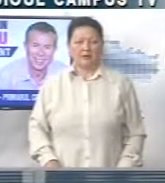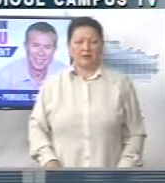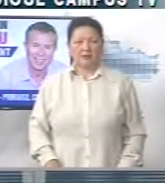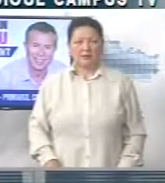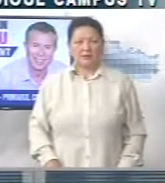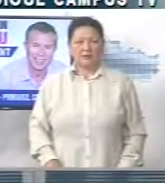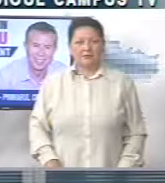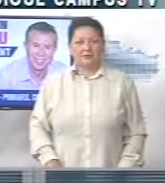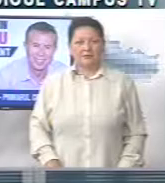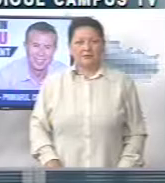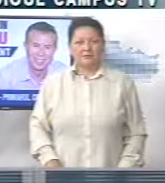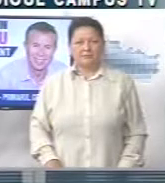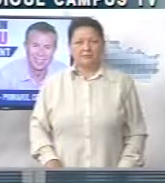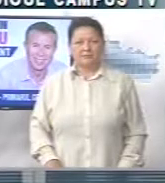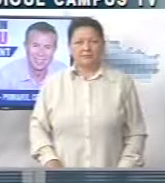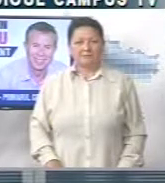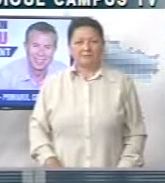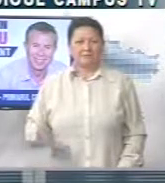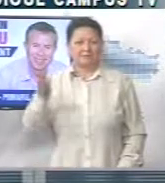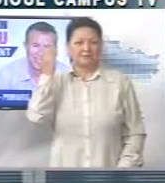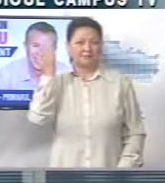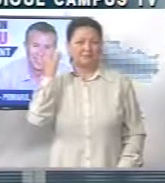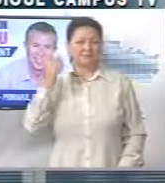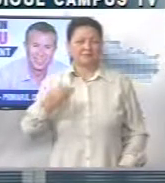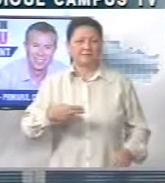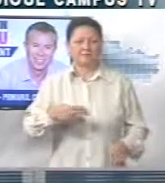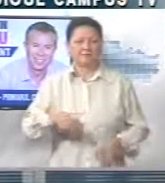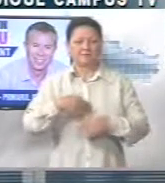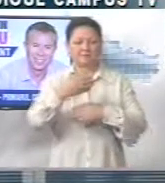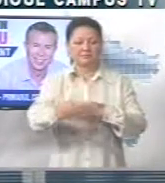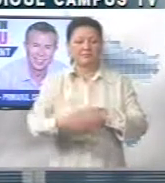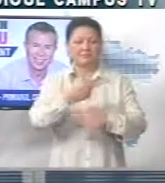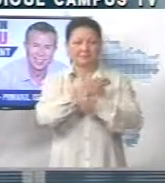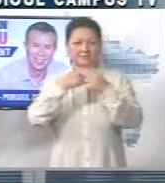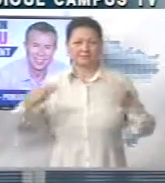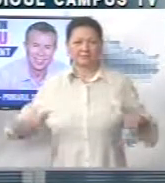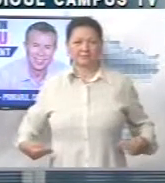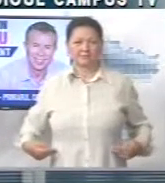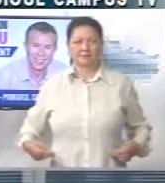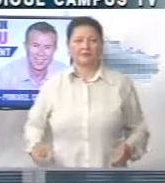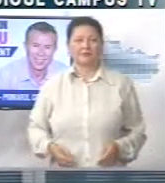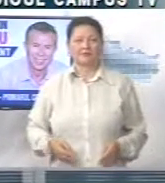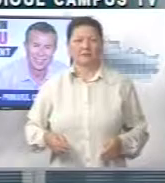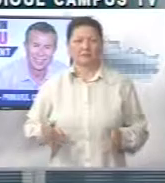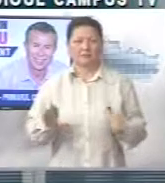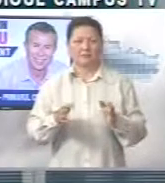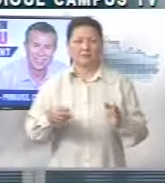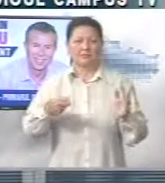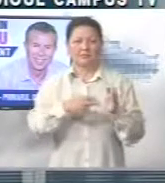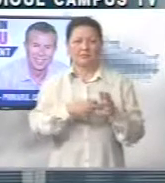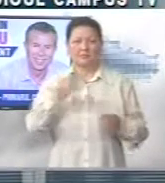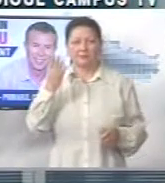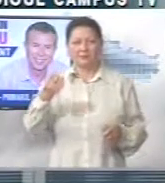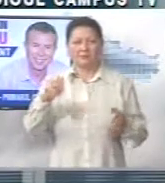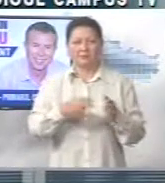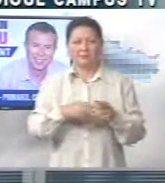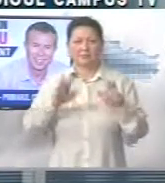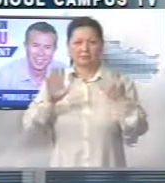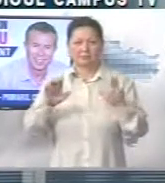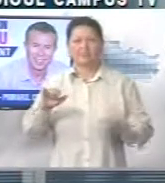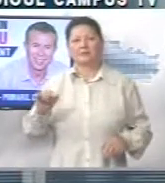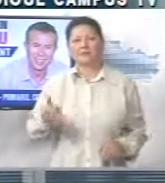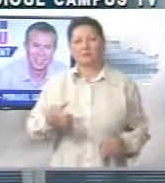Burse de Valori. Am fost viceprimarul municipiului Buzău în perioada 2004-2008 și consilier local